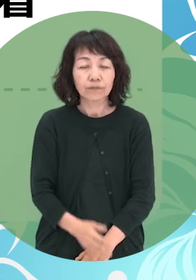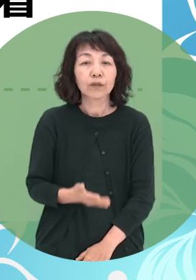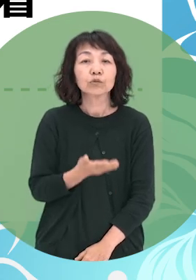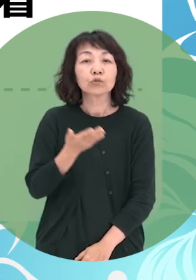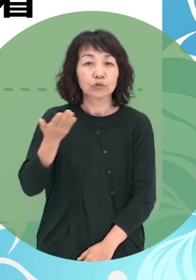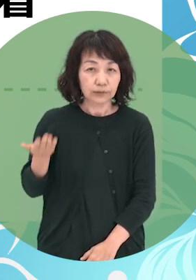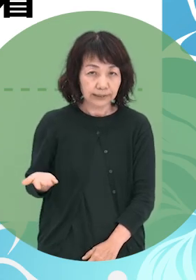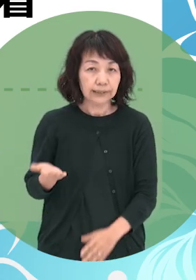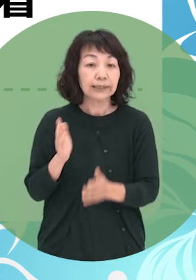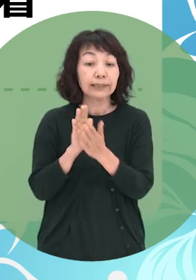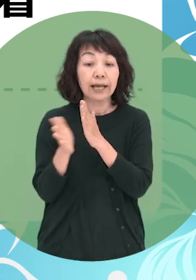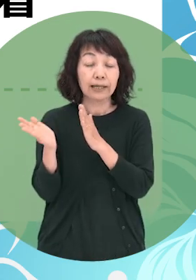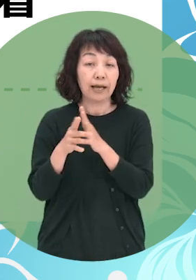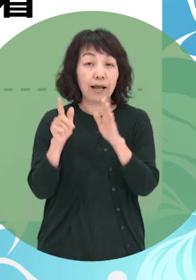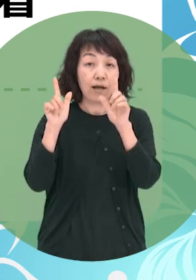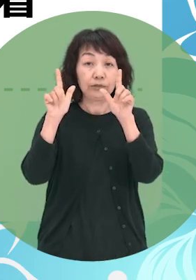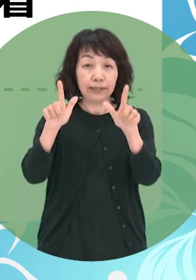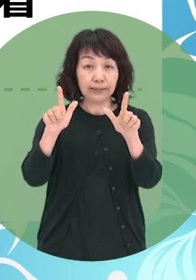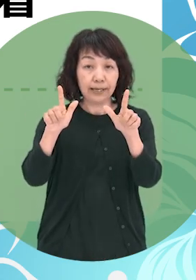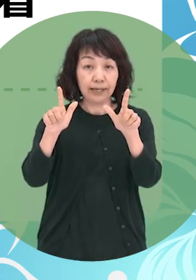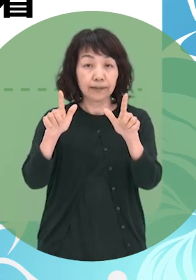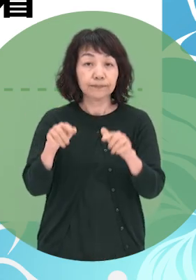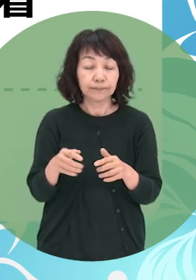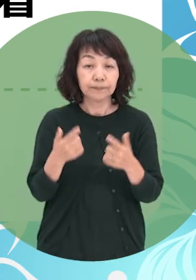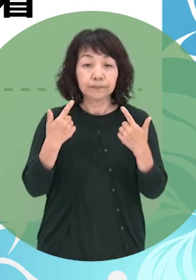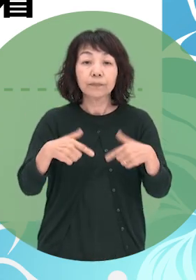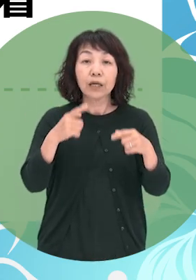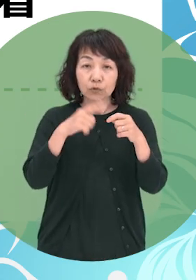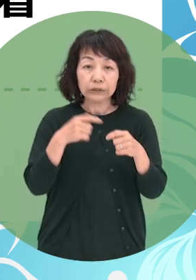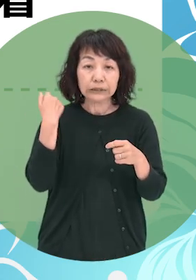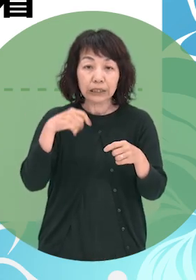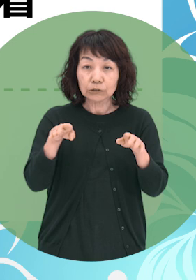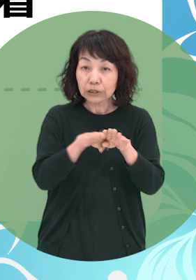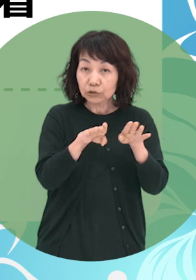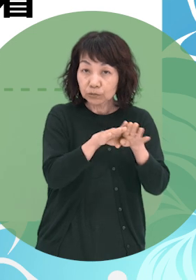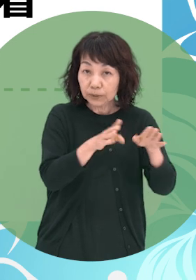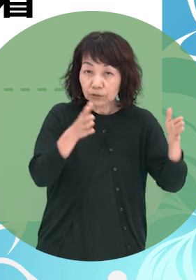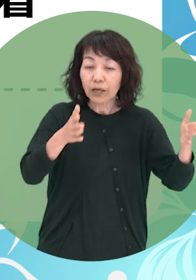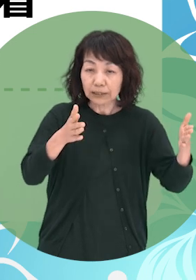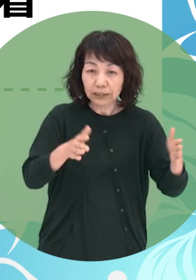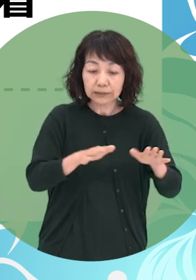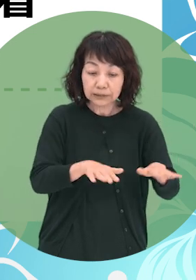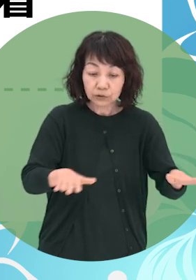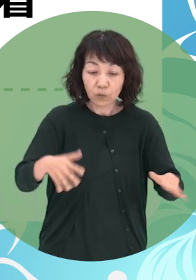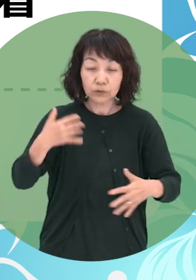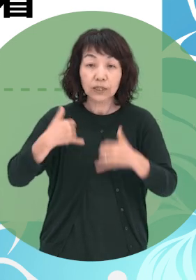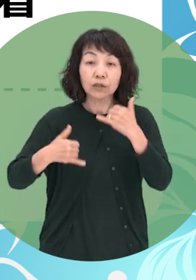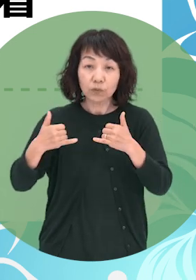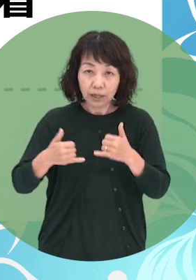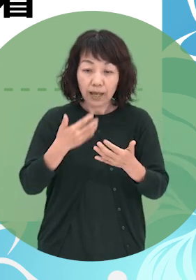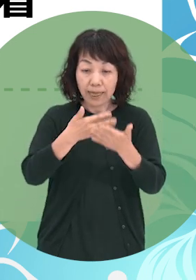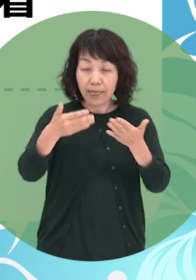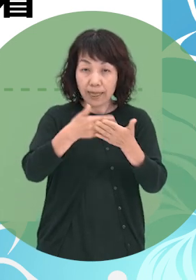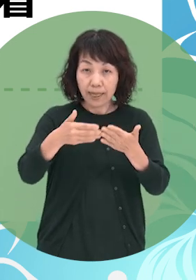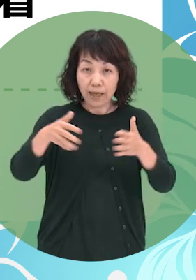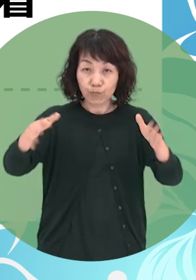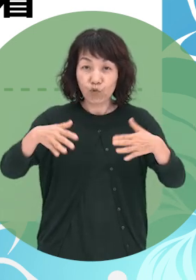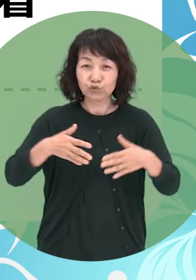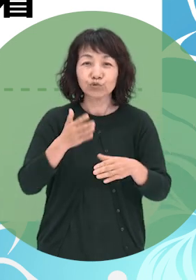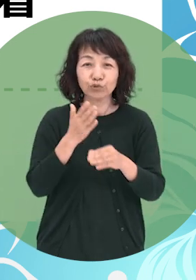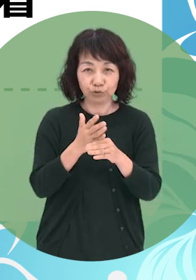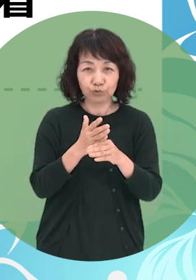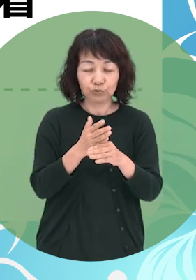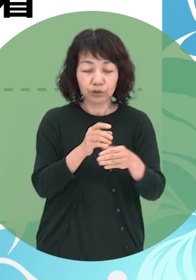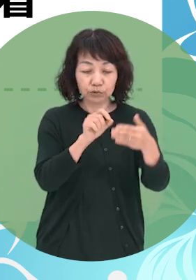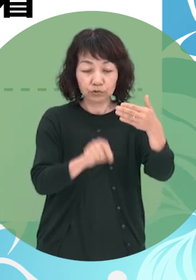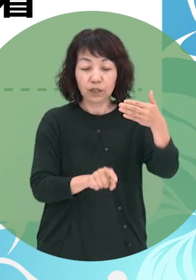続いて県からのお知らせです。毎年夏休みの期間に児童生徒から原画を募集しています。9月